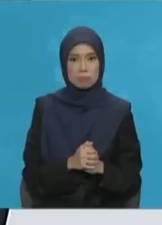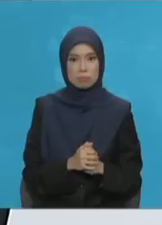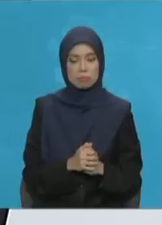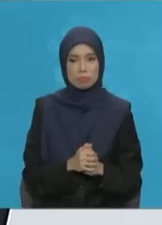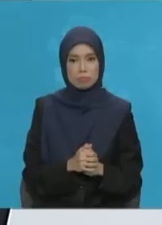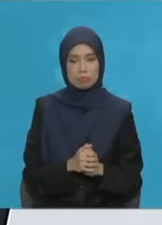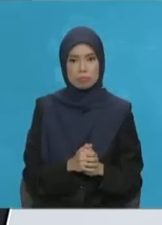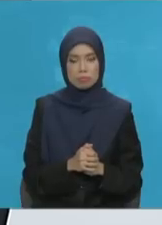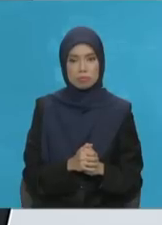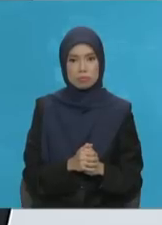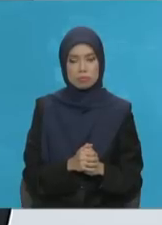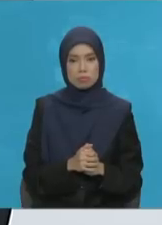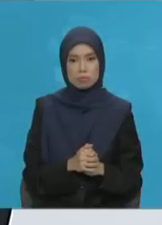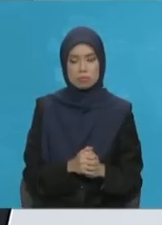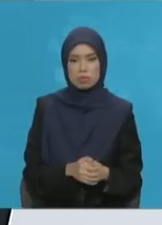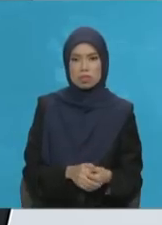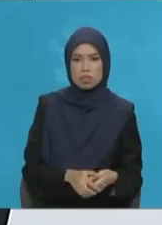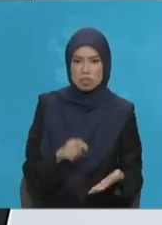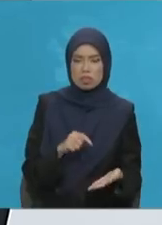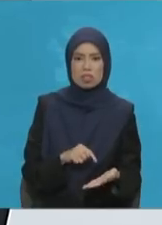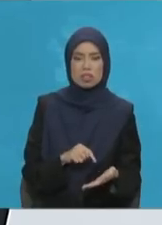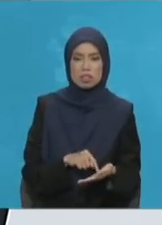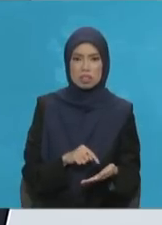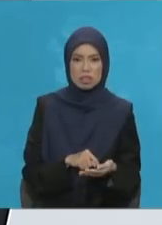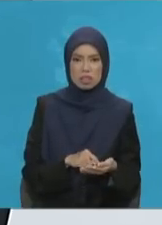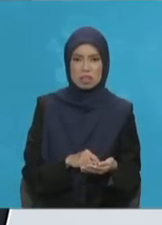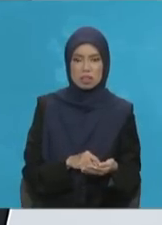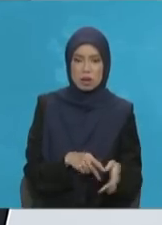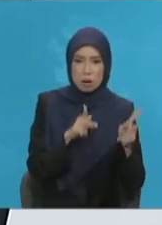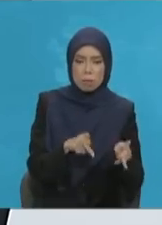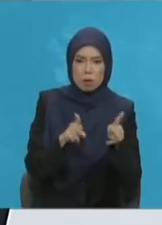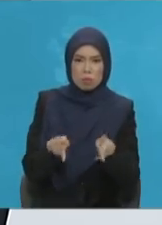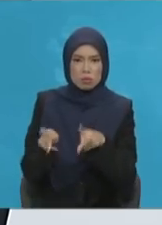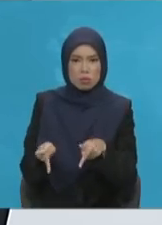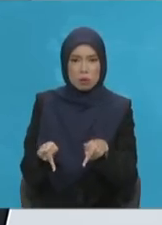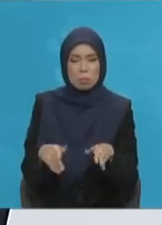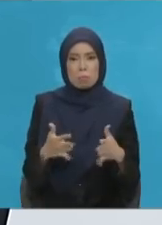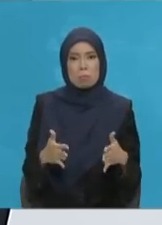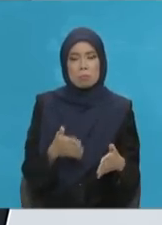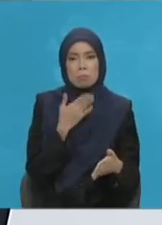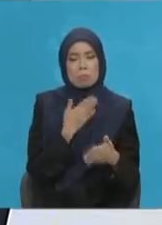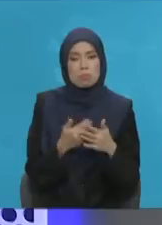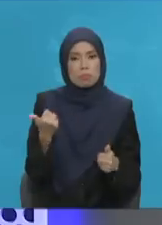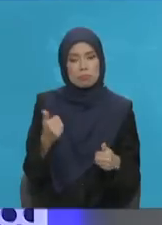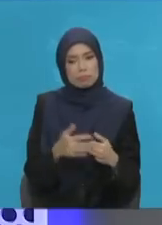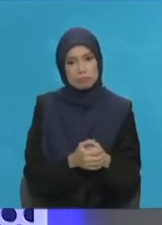Inilah akibat jika pengurusan lembab tidak Cemerlang